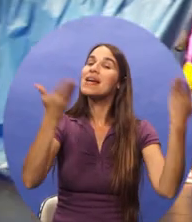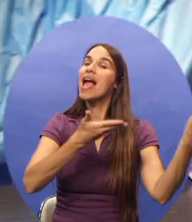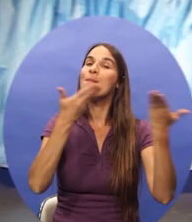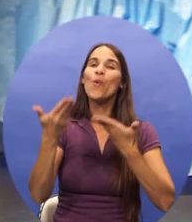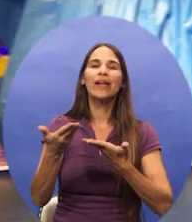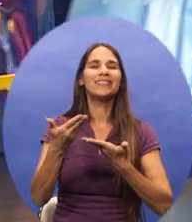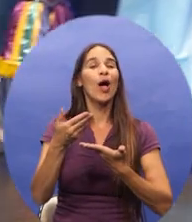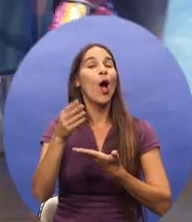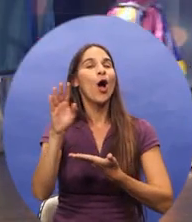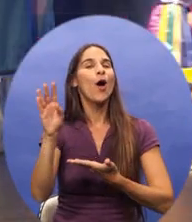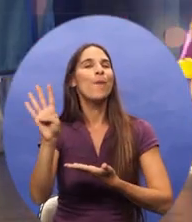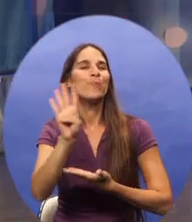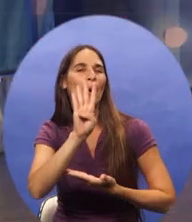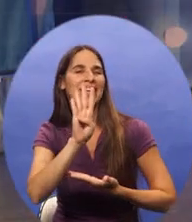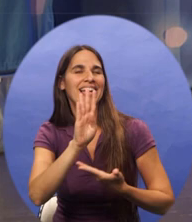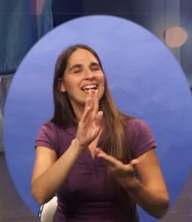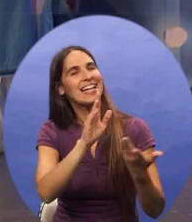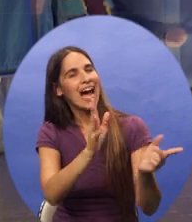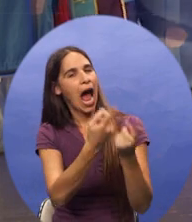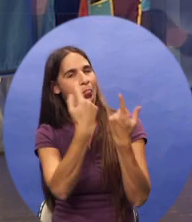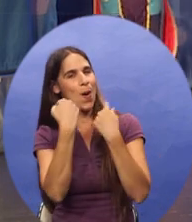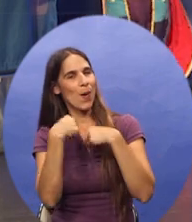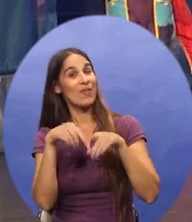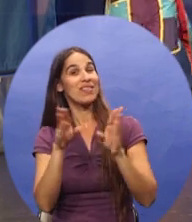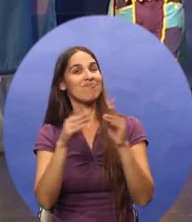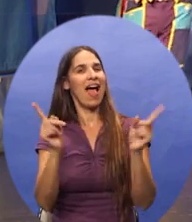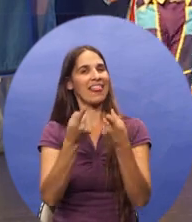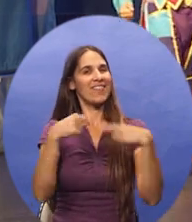סערות את בוא נקרא לו אמן